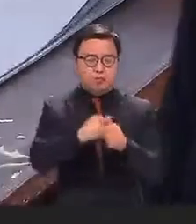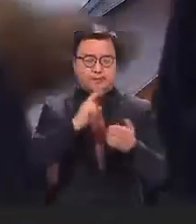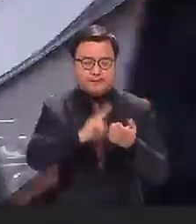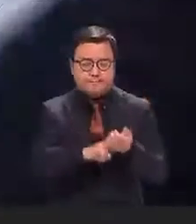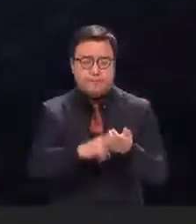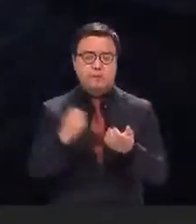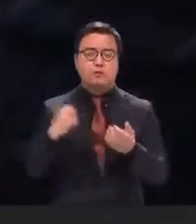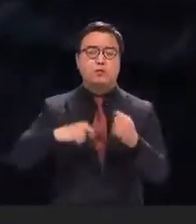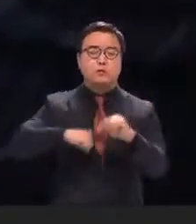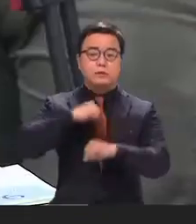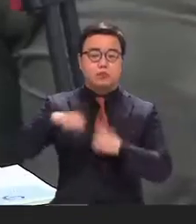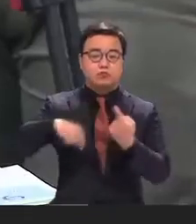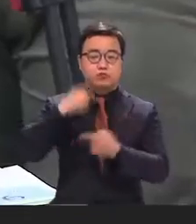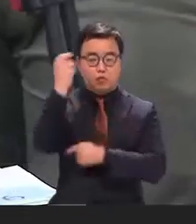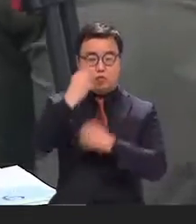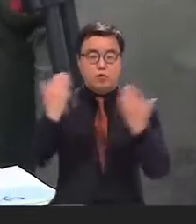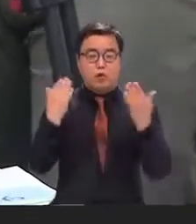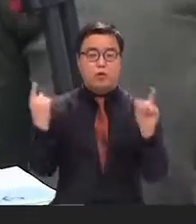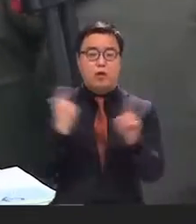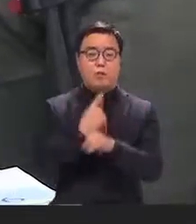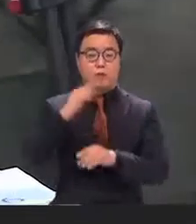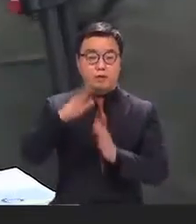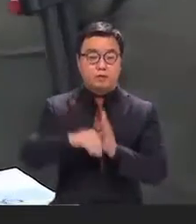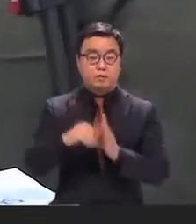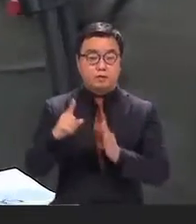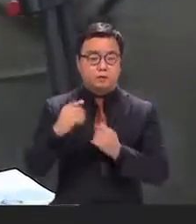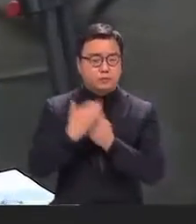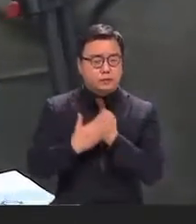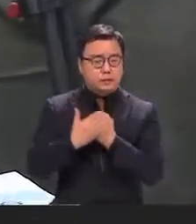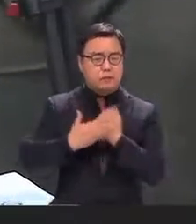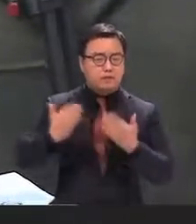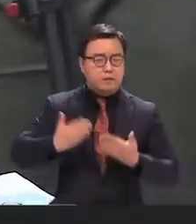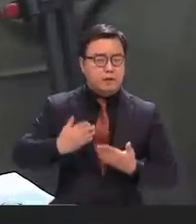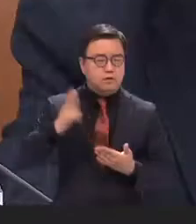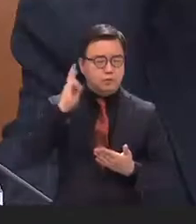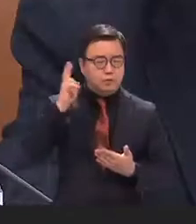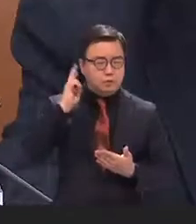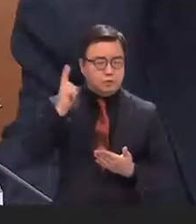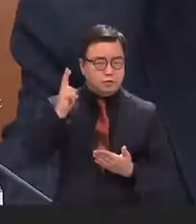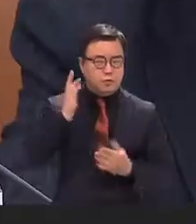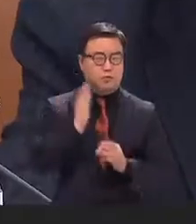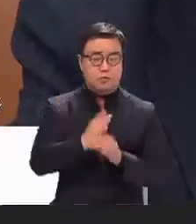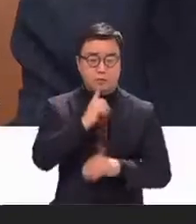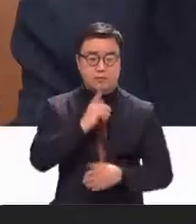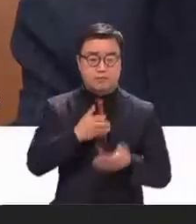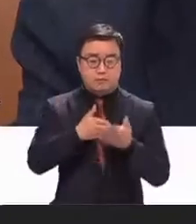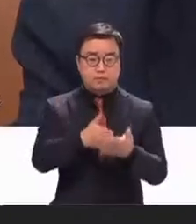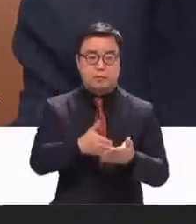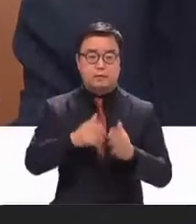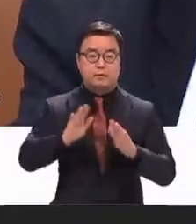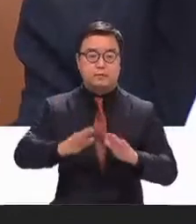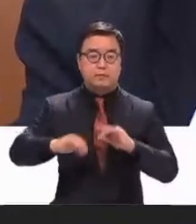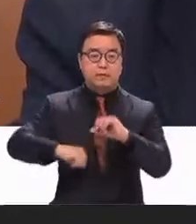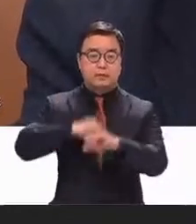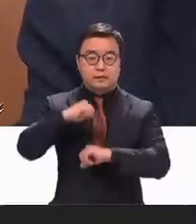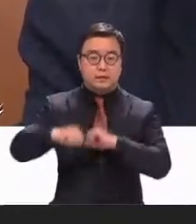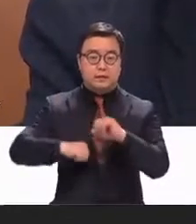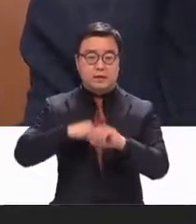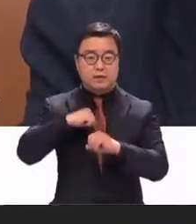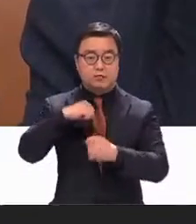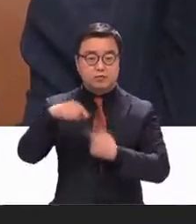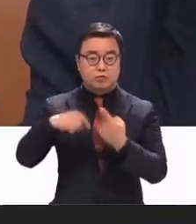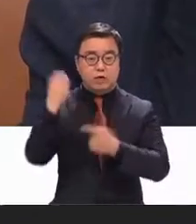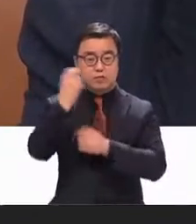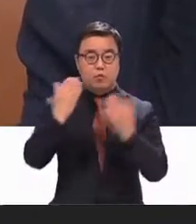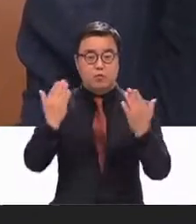당시 시교육청으로부터 특혜를 받았다는 의혹이 제기됐습니다. 이 자립형 사립고를 자율형 사립고로